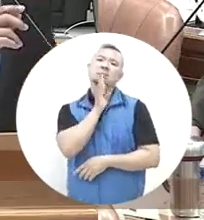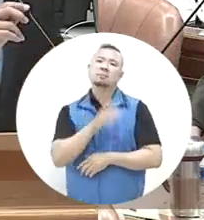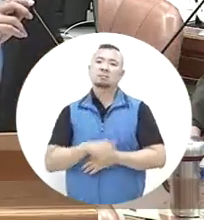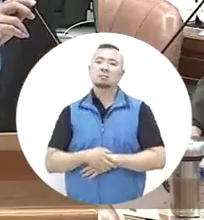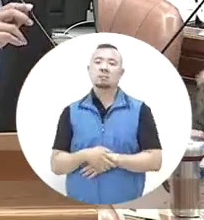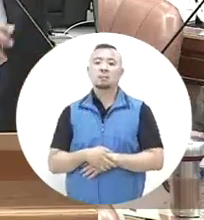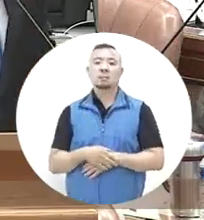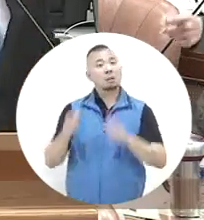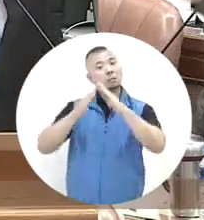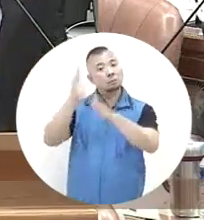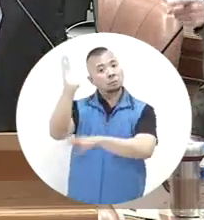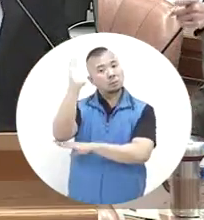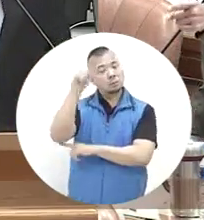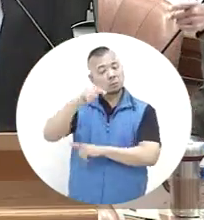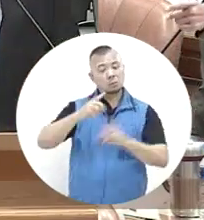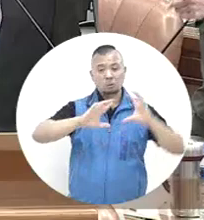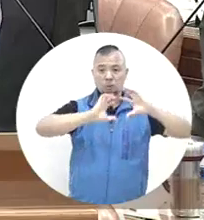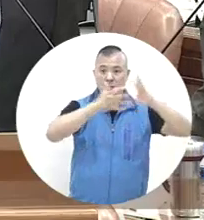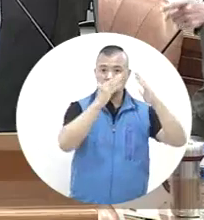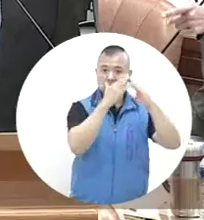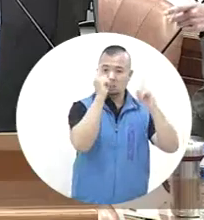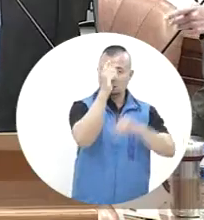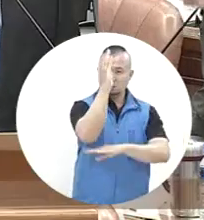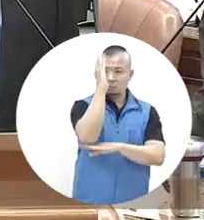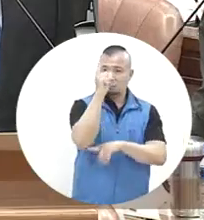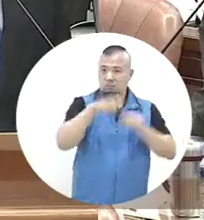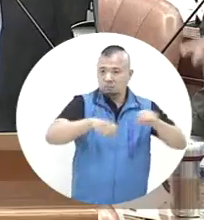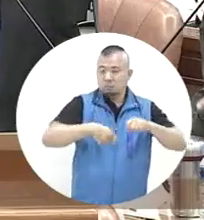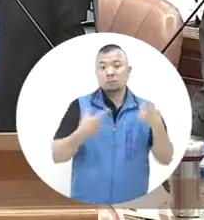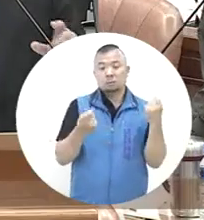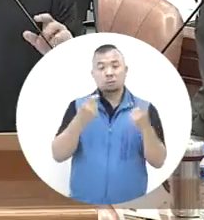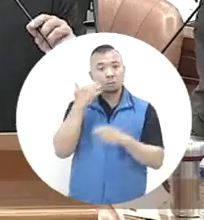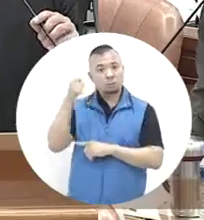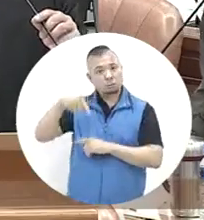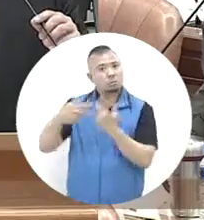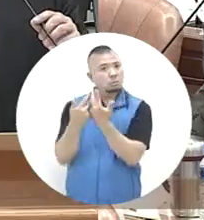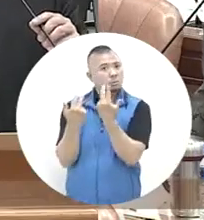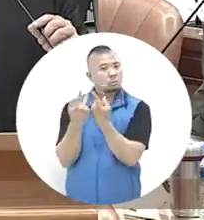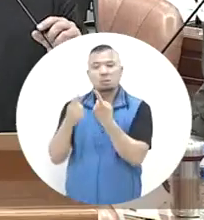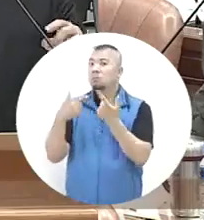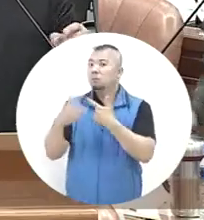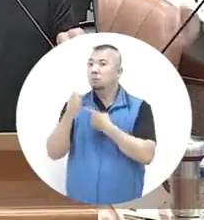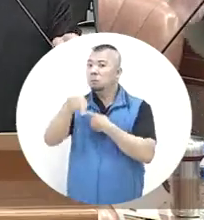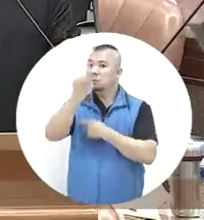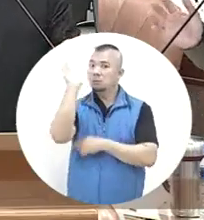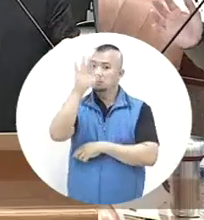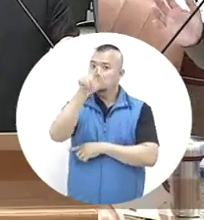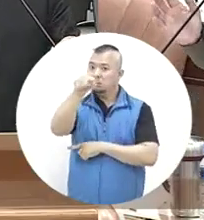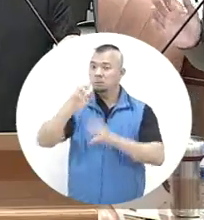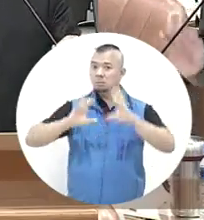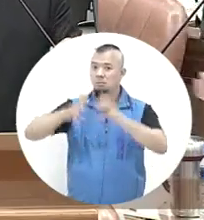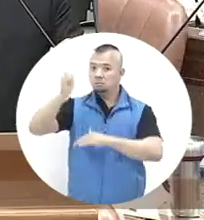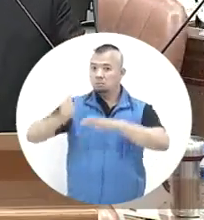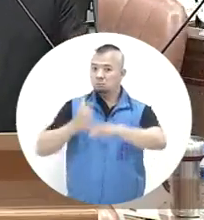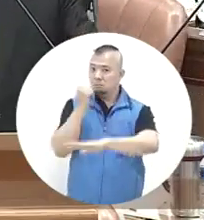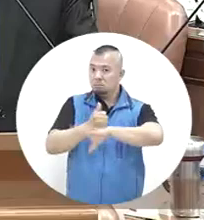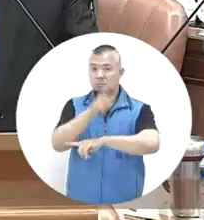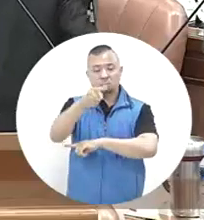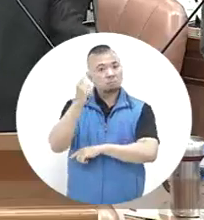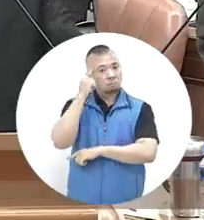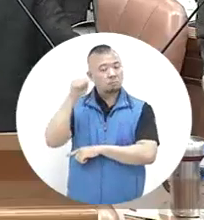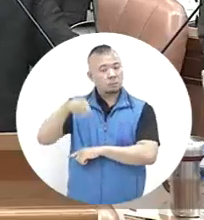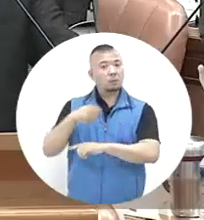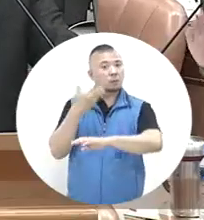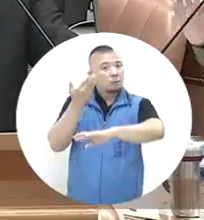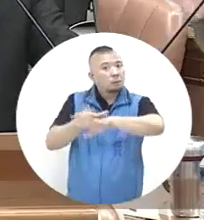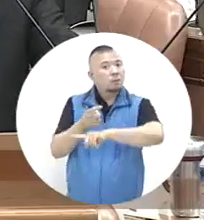市政是国政。新北市的核废如果不适合放的话，未来您主政，你认为可以放到哪里去？所以市长，我们今天不是在跟